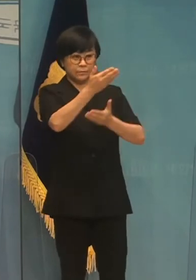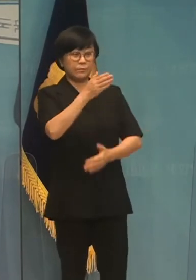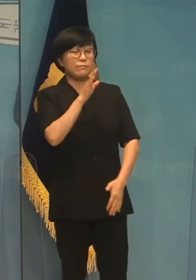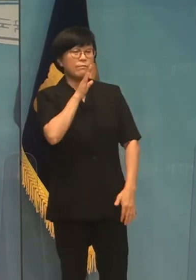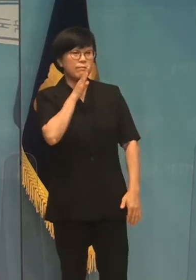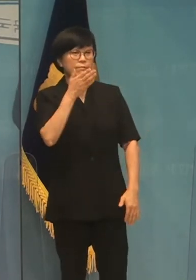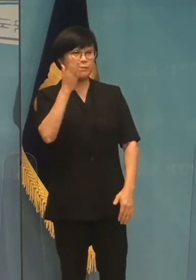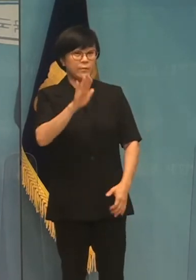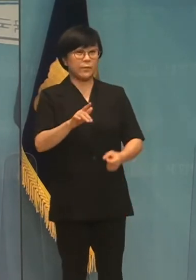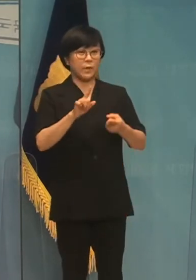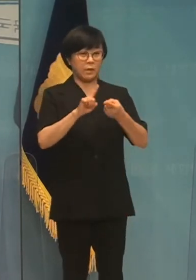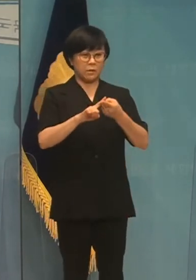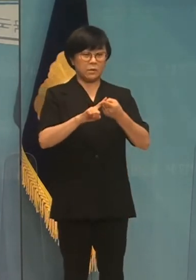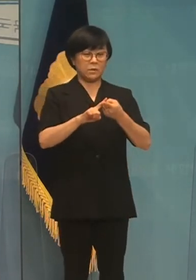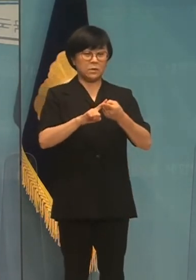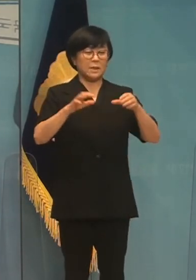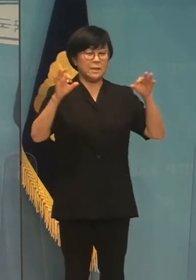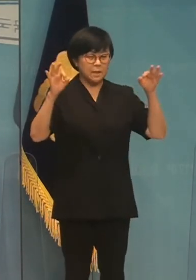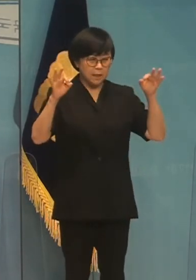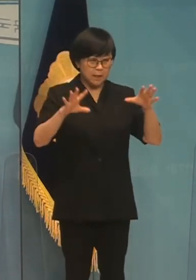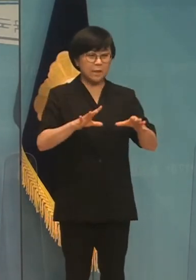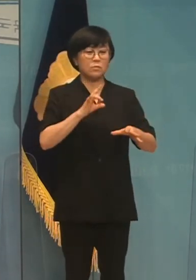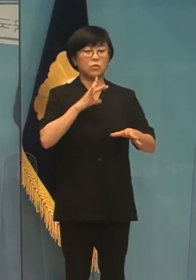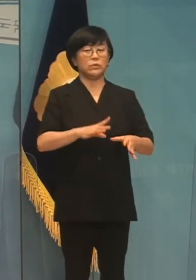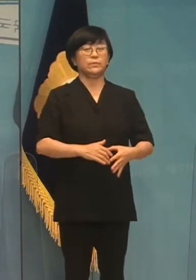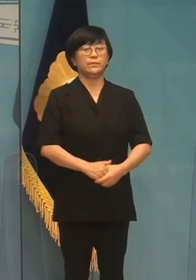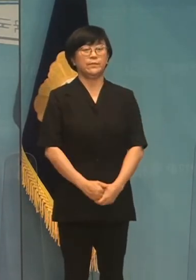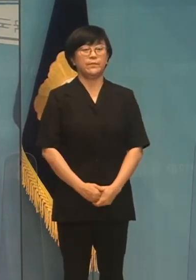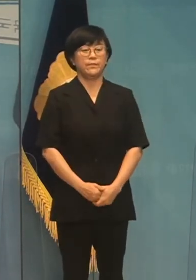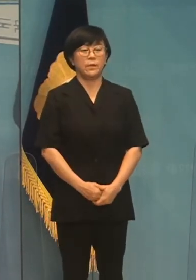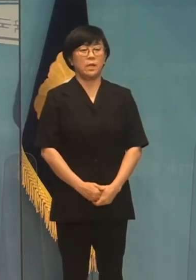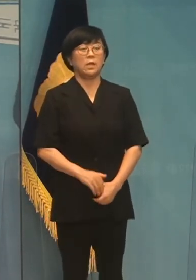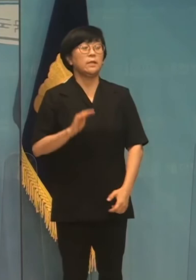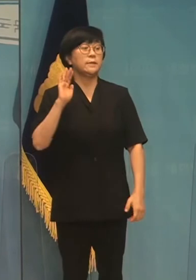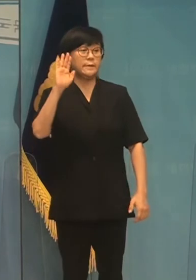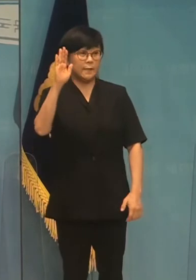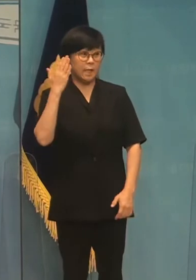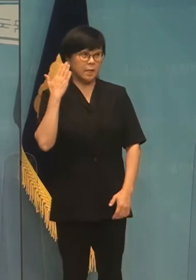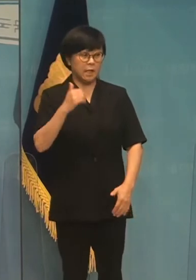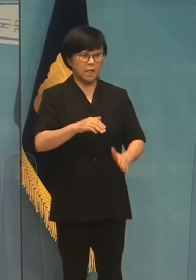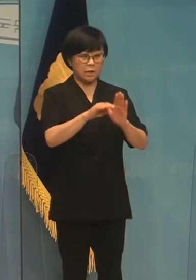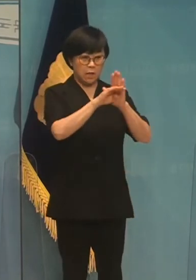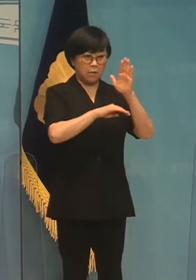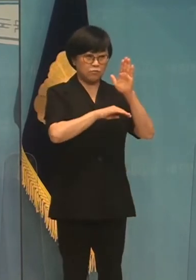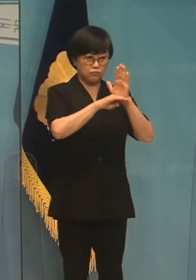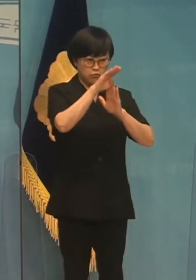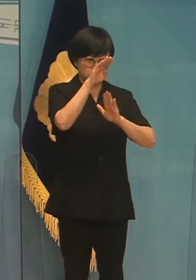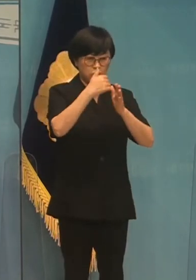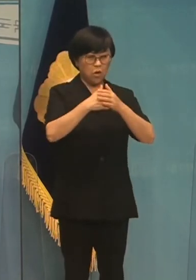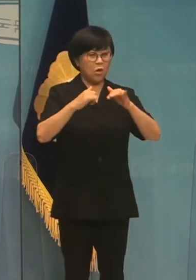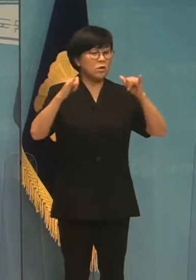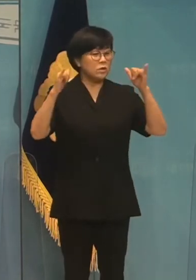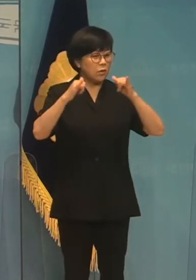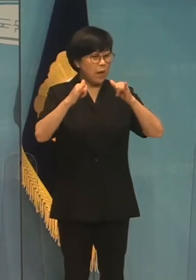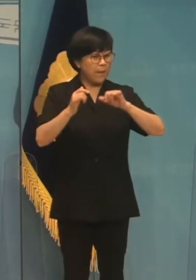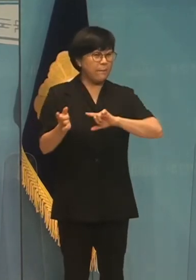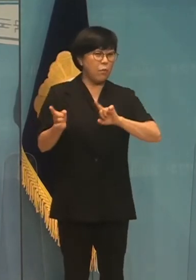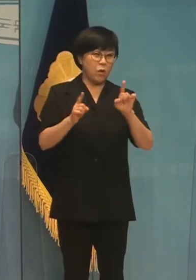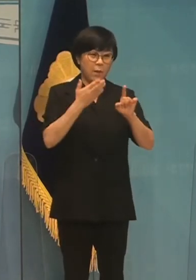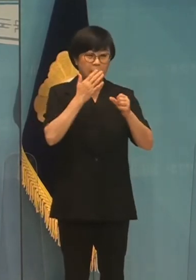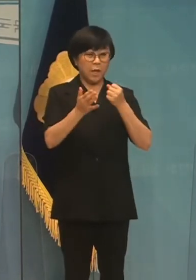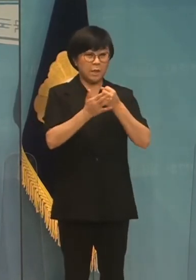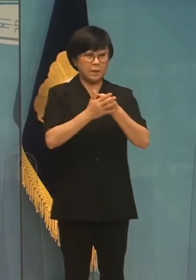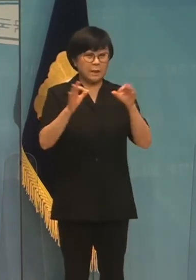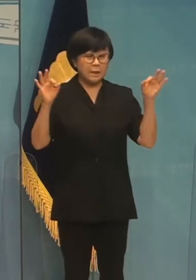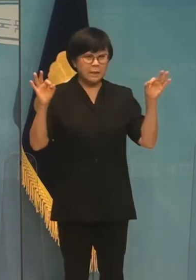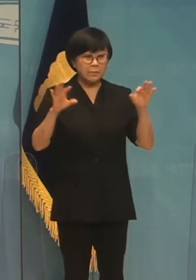교류를 하지만 그것은 일시적일 뿐입니다. 최근에 남북 통신선을 복구했다가